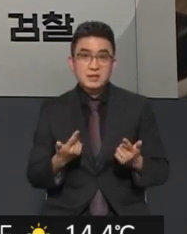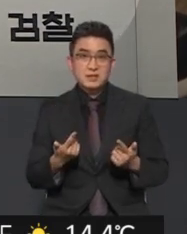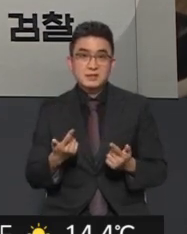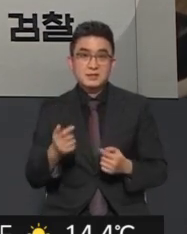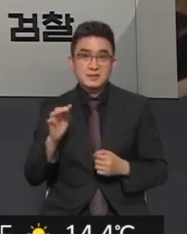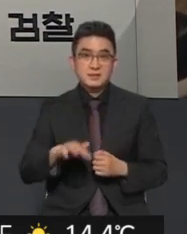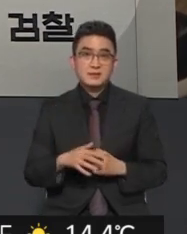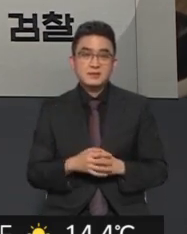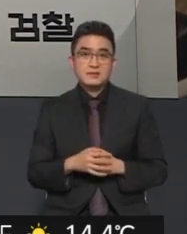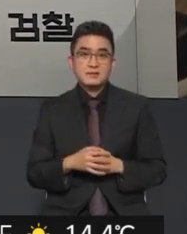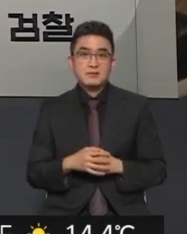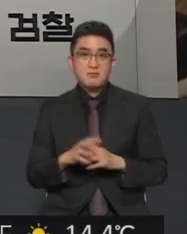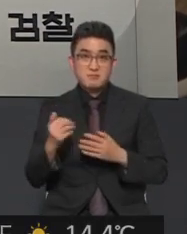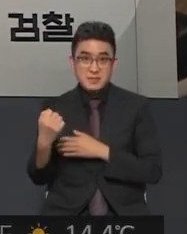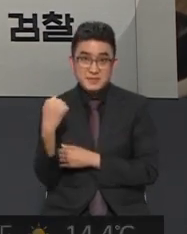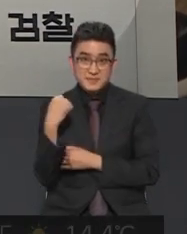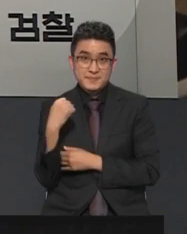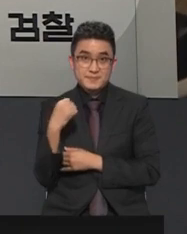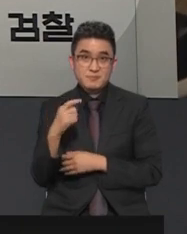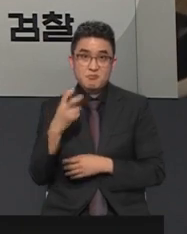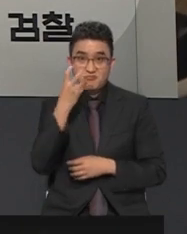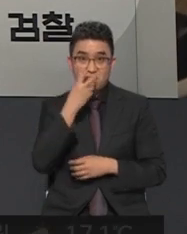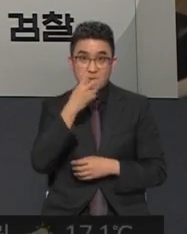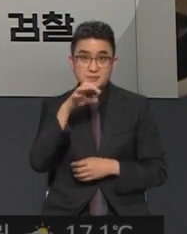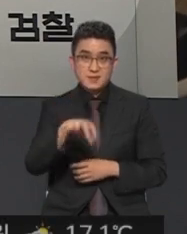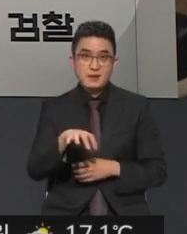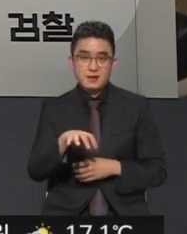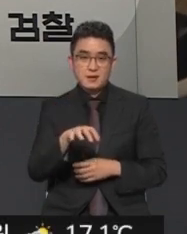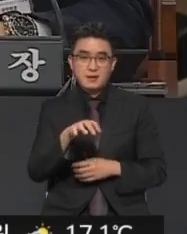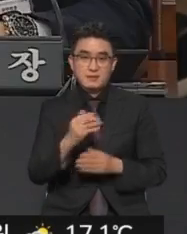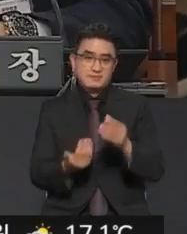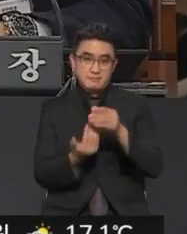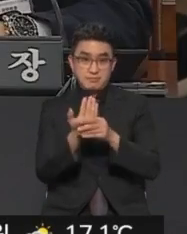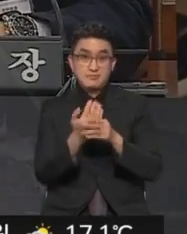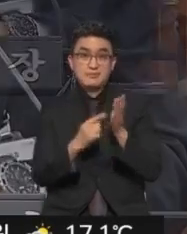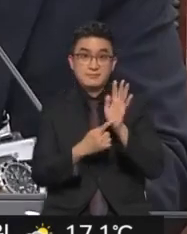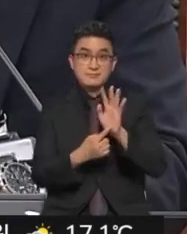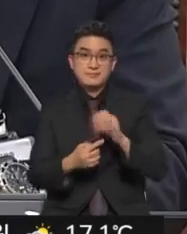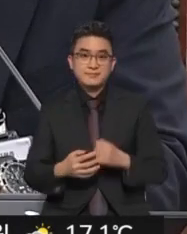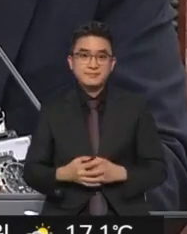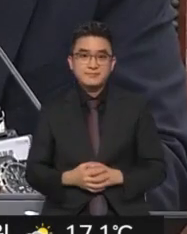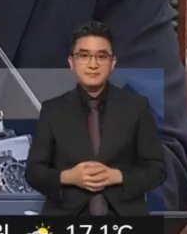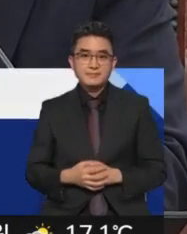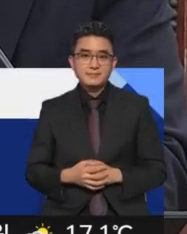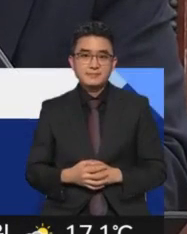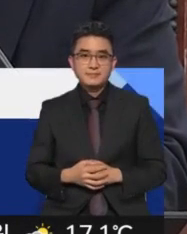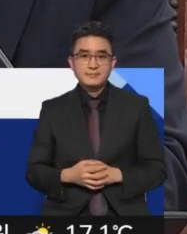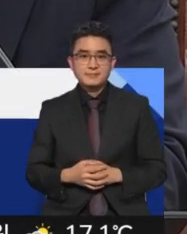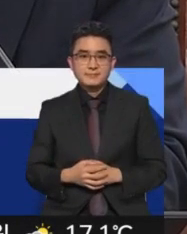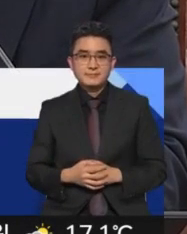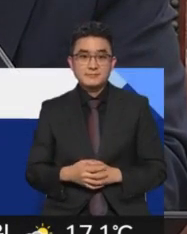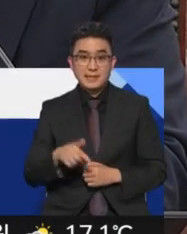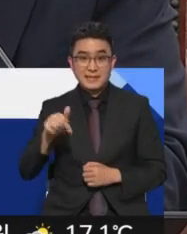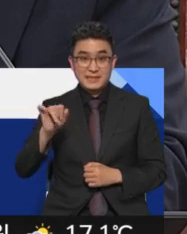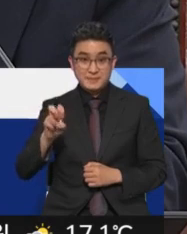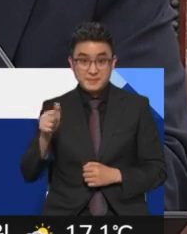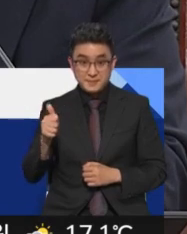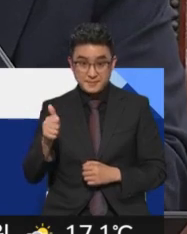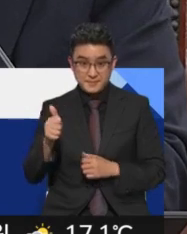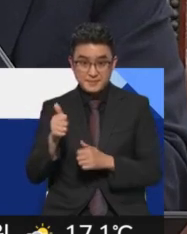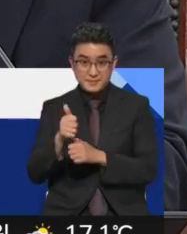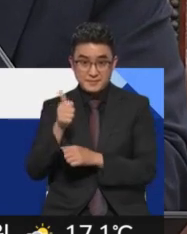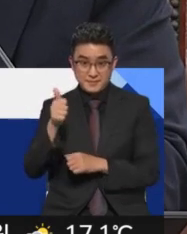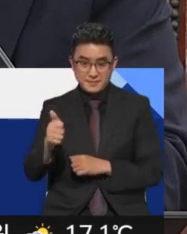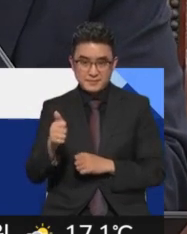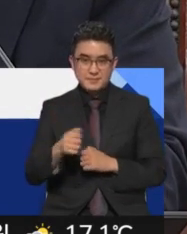힘만 참석했던 이태의 검찰청 국감장에서 나온 답변입니다 안녕 민주연군 부원장이라든지